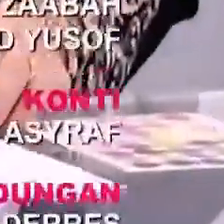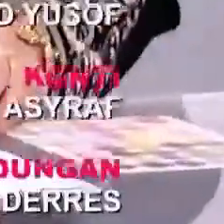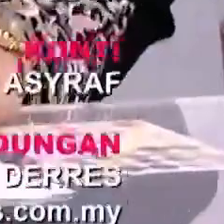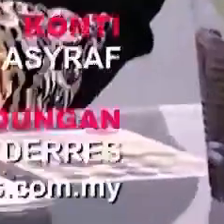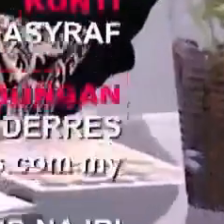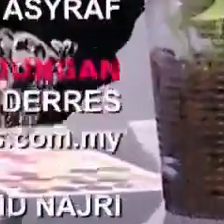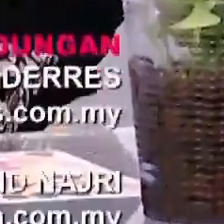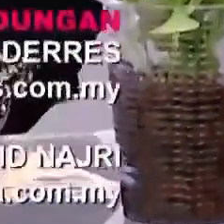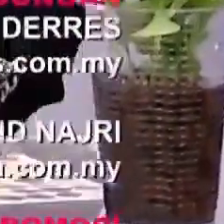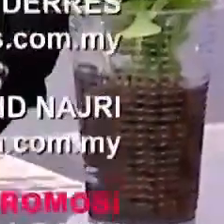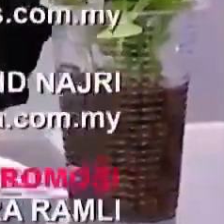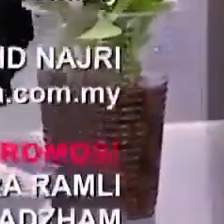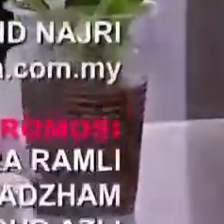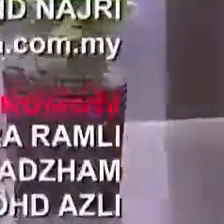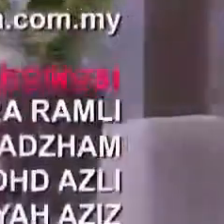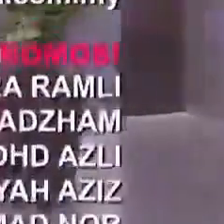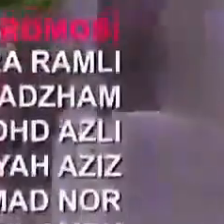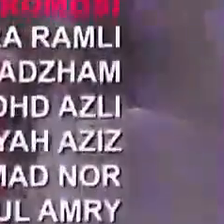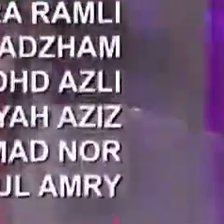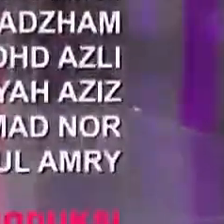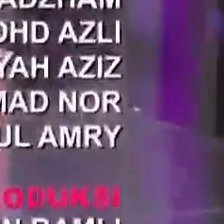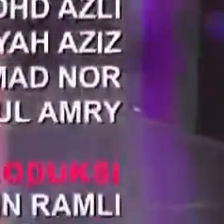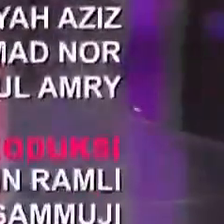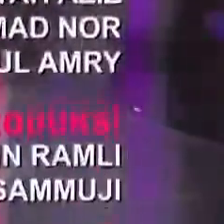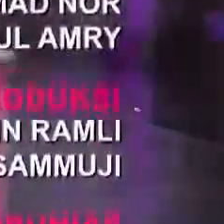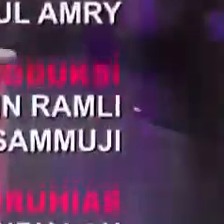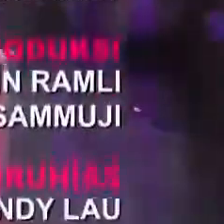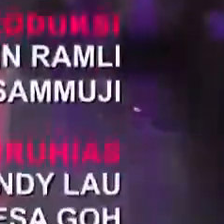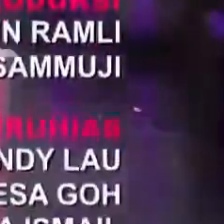peternakan tak dapat dipisahkan, saling